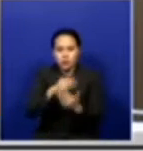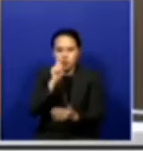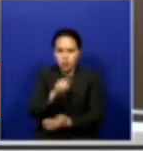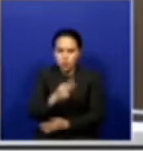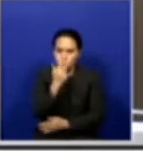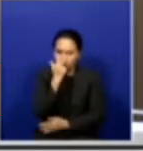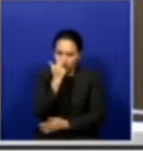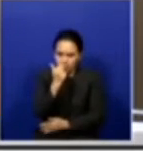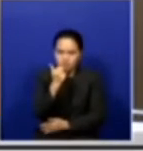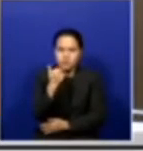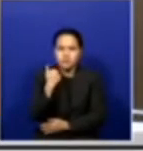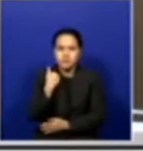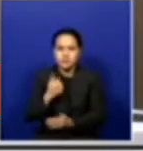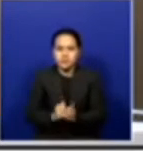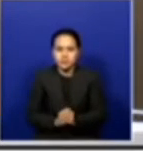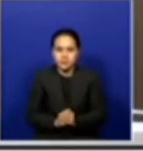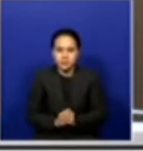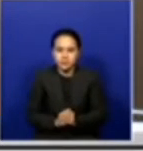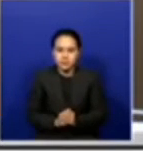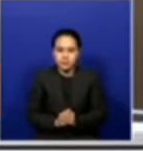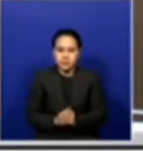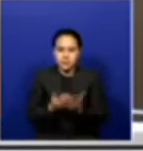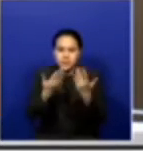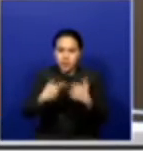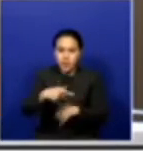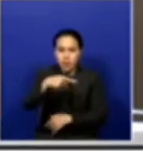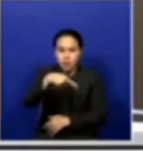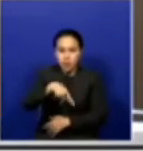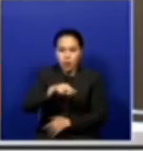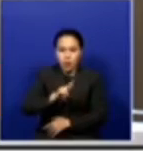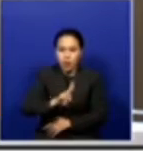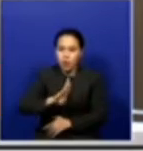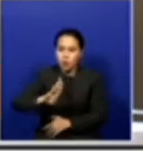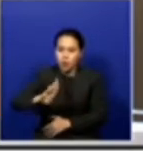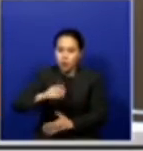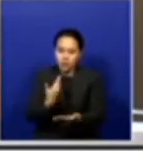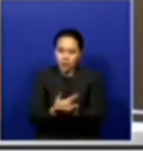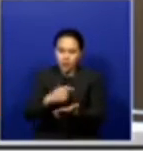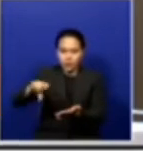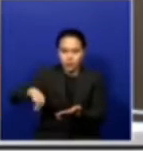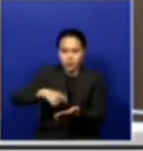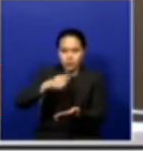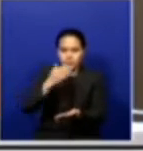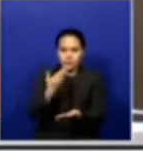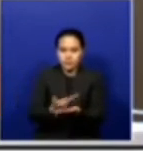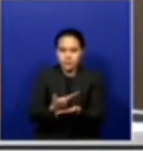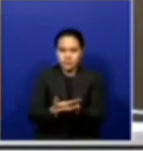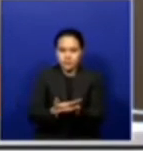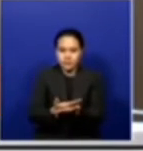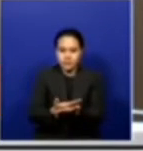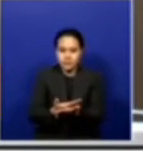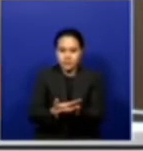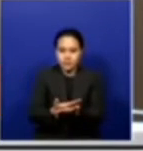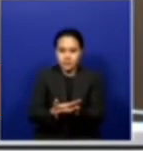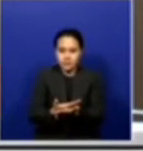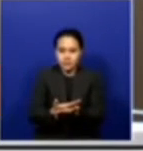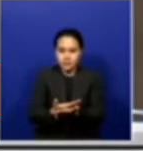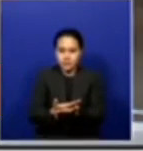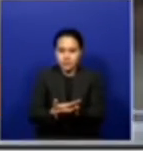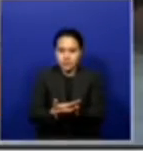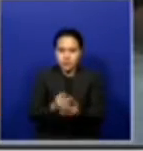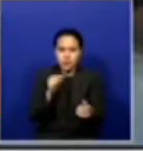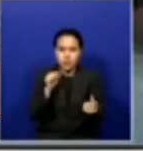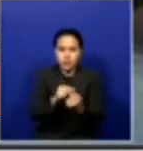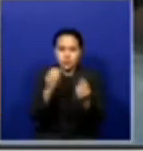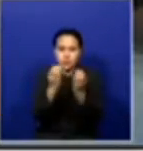นอกจากนี้ในส่วนของพรบงบประมาณการโอนงบประมาณเนี่ยนะฮะมันจะขัดกับรัฐธรรมนูญ